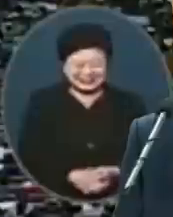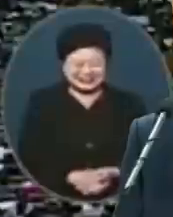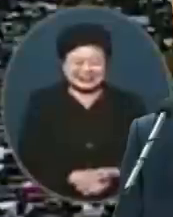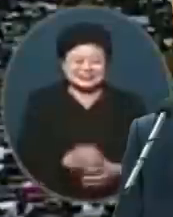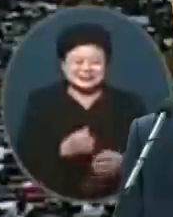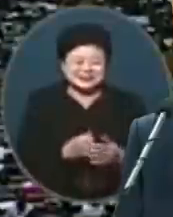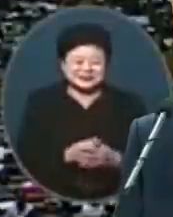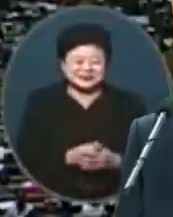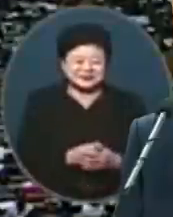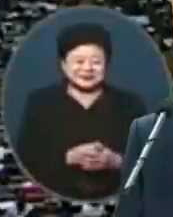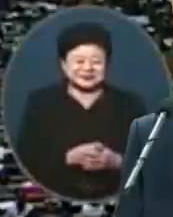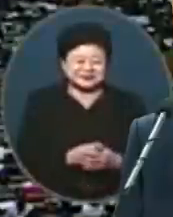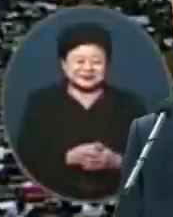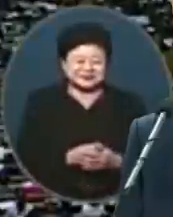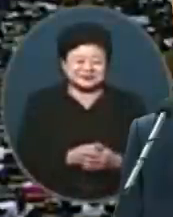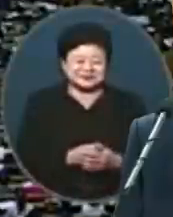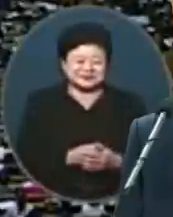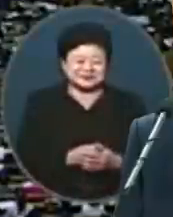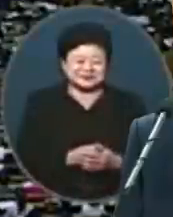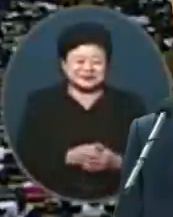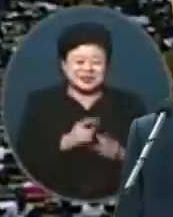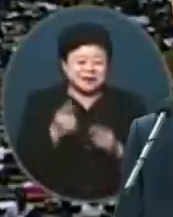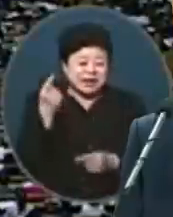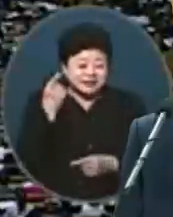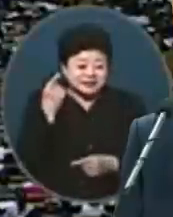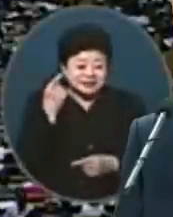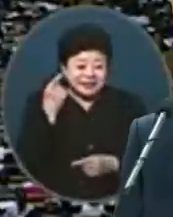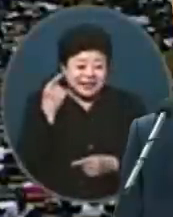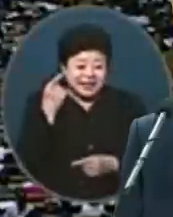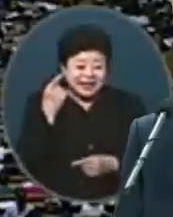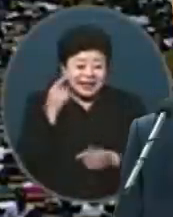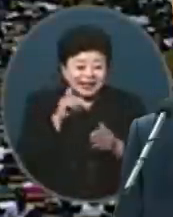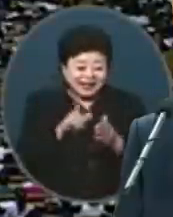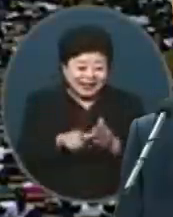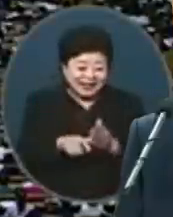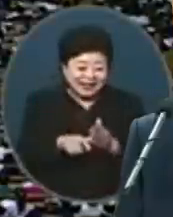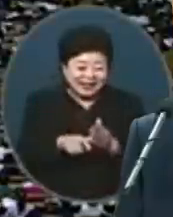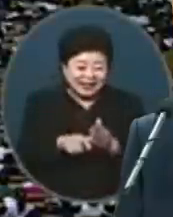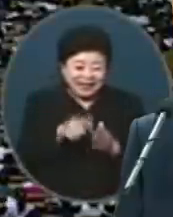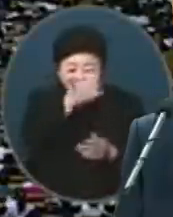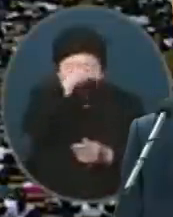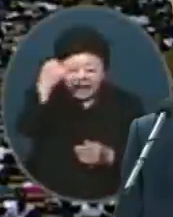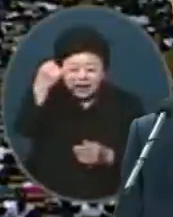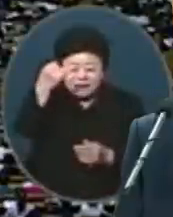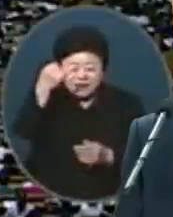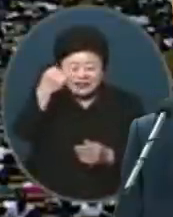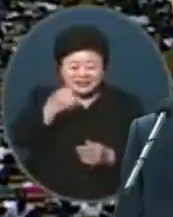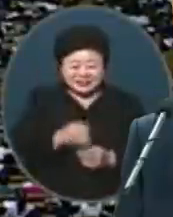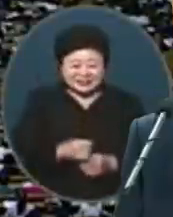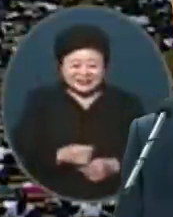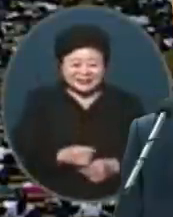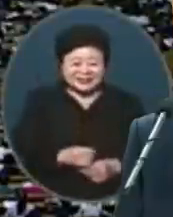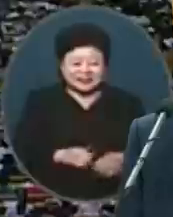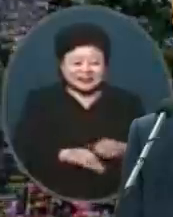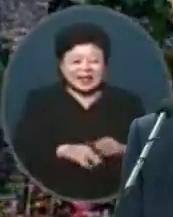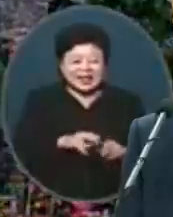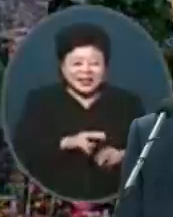그래 내가 그 이야기를 들었을 때 그 할머니는 결국 타고 끝까지